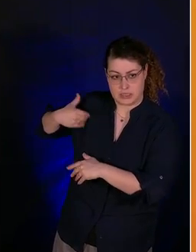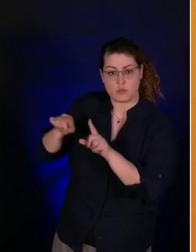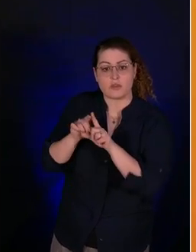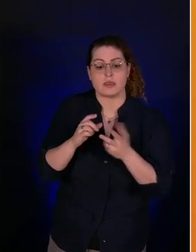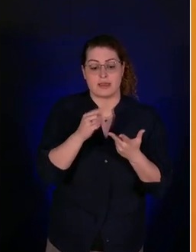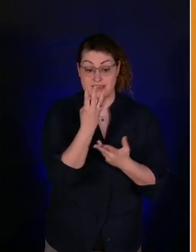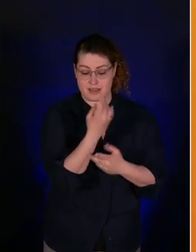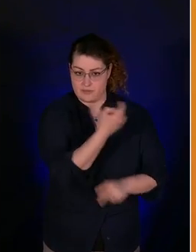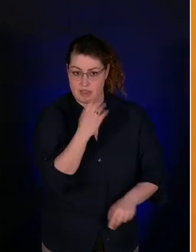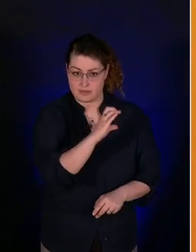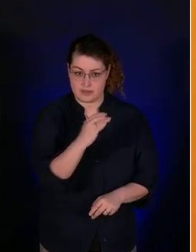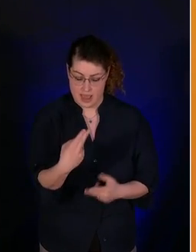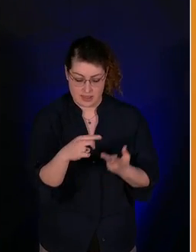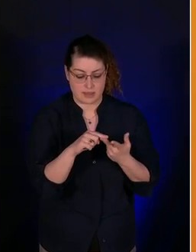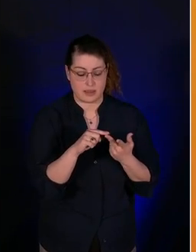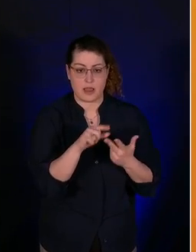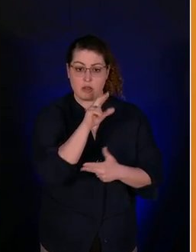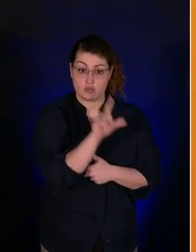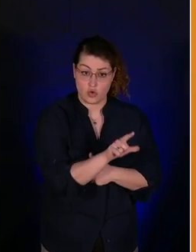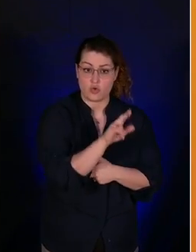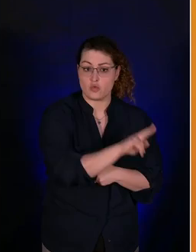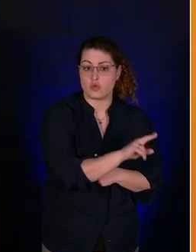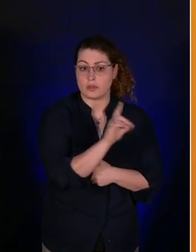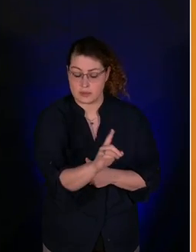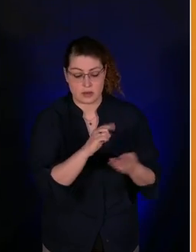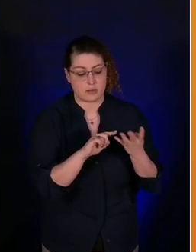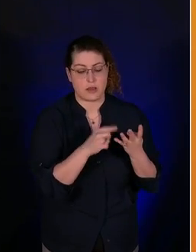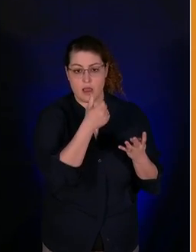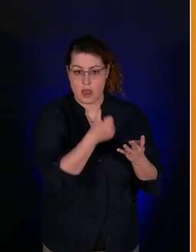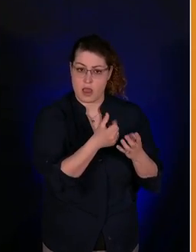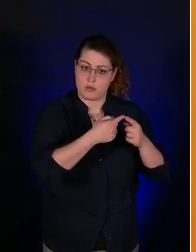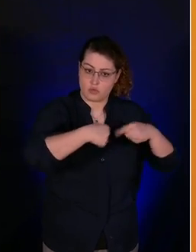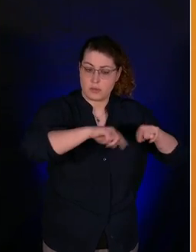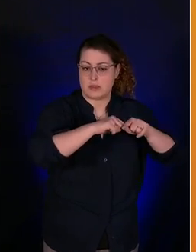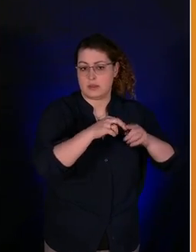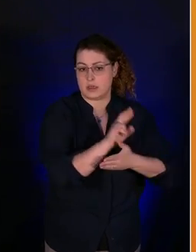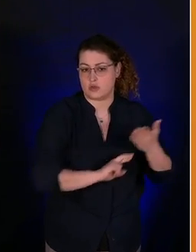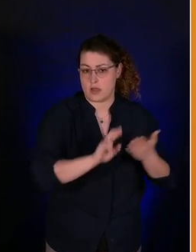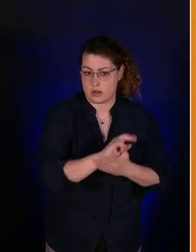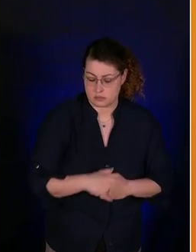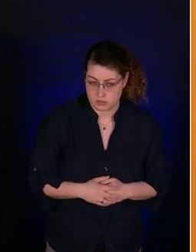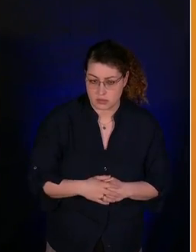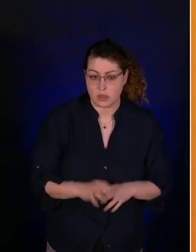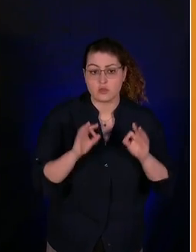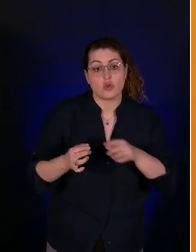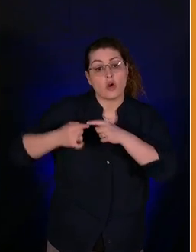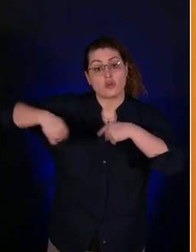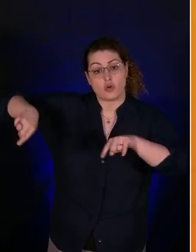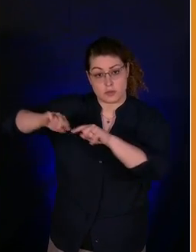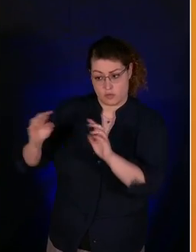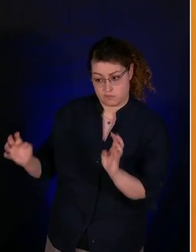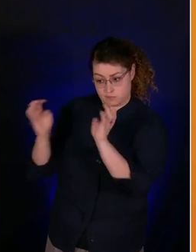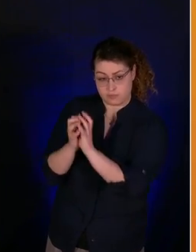CCN, 2 unions départementales, 1 fédération et 1 comité régional. La commission s'est réunie à